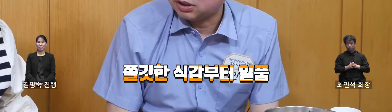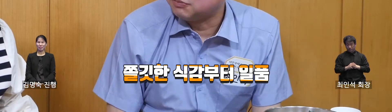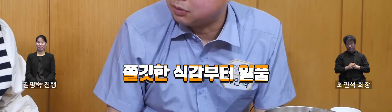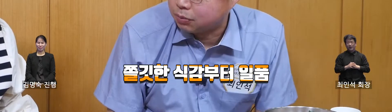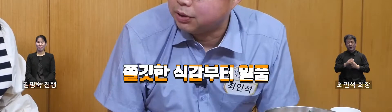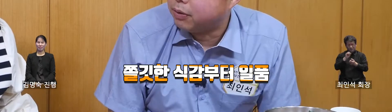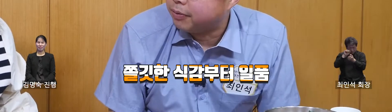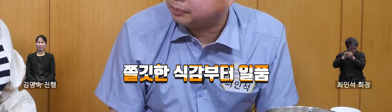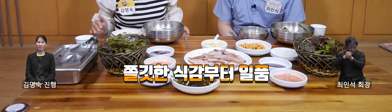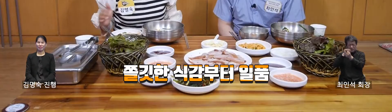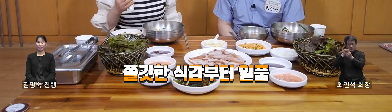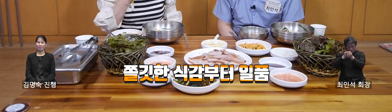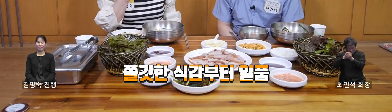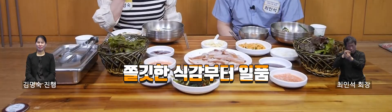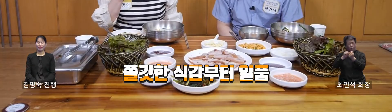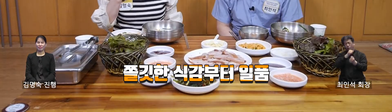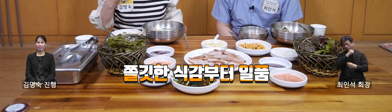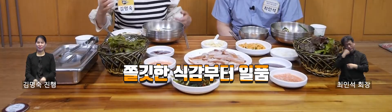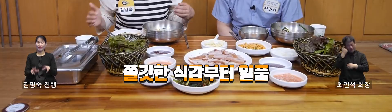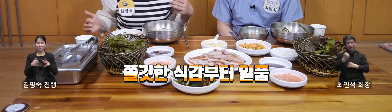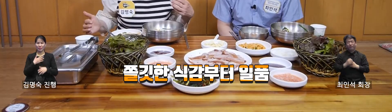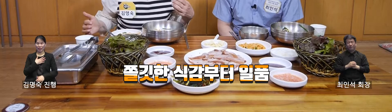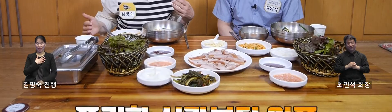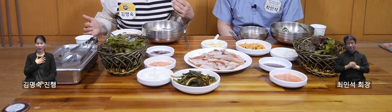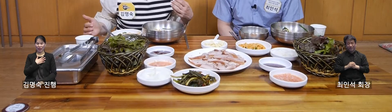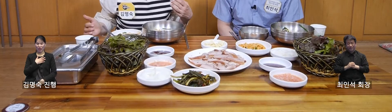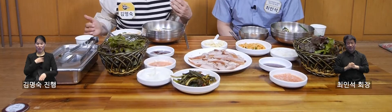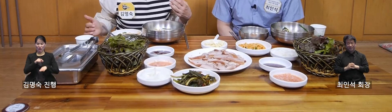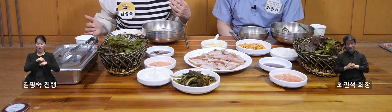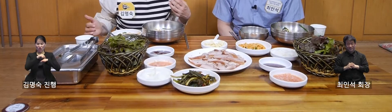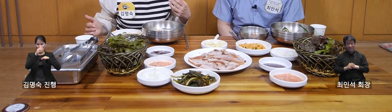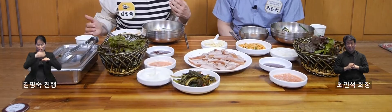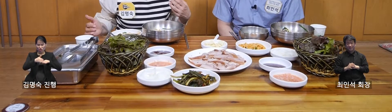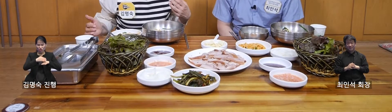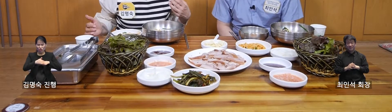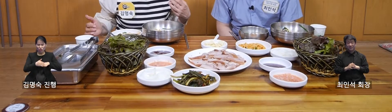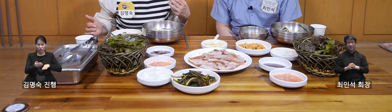쫄깃하고 식감이 아주 좋네요. 그러니까 지금 제가 수육을 먹는데